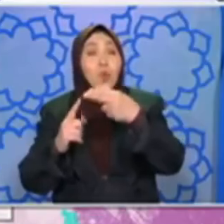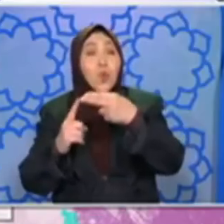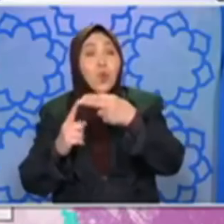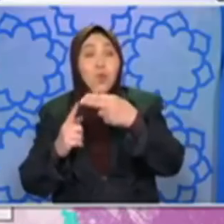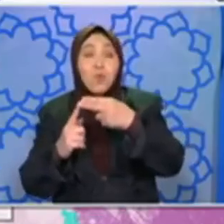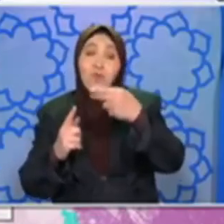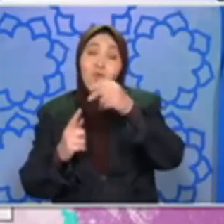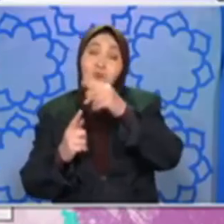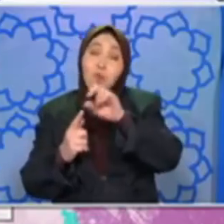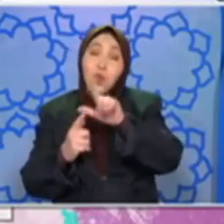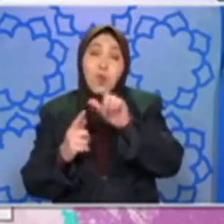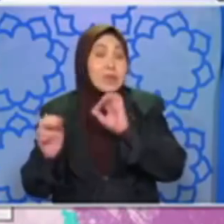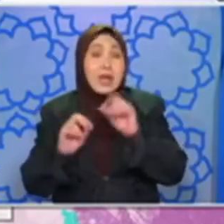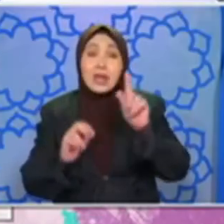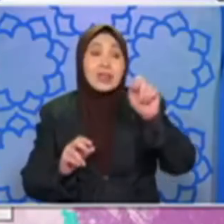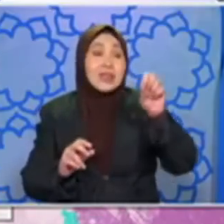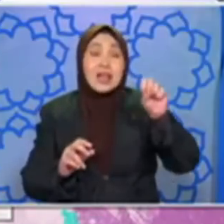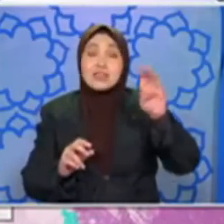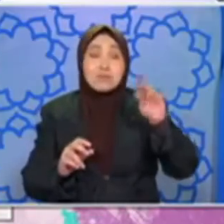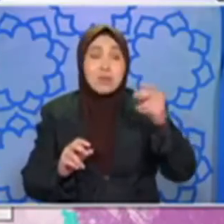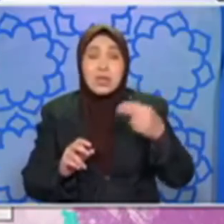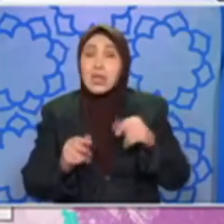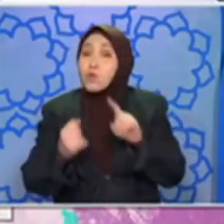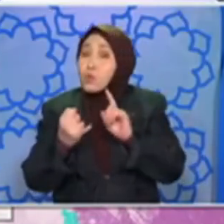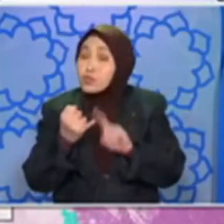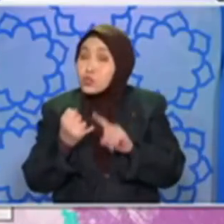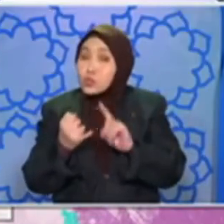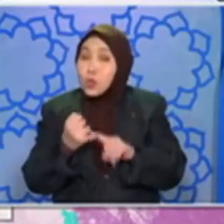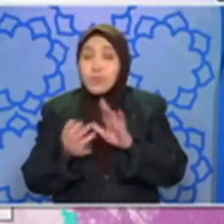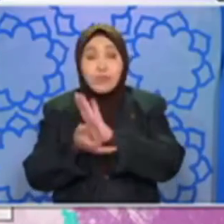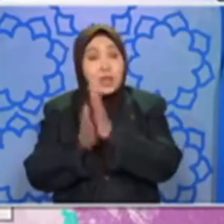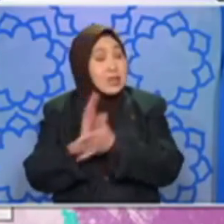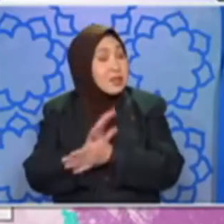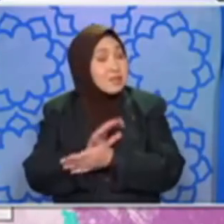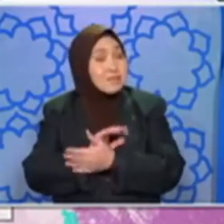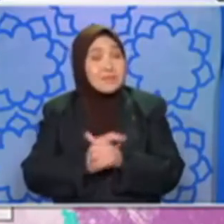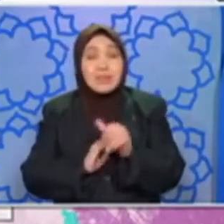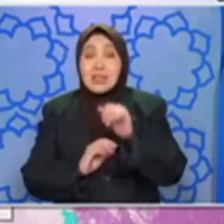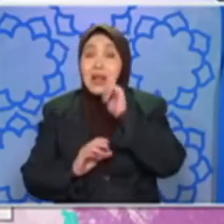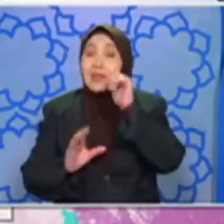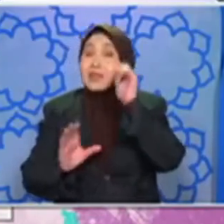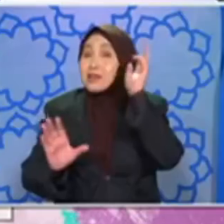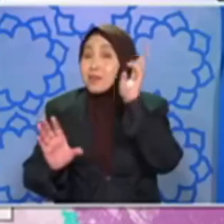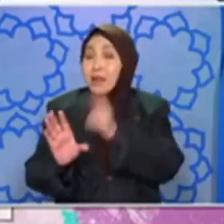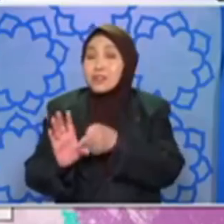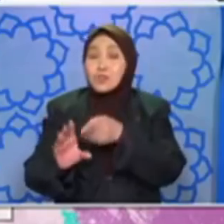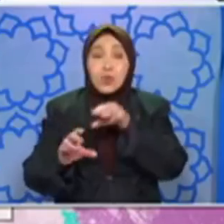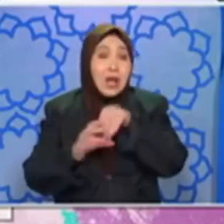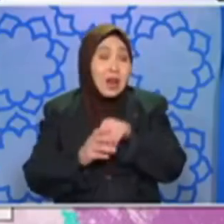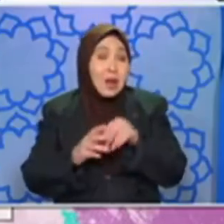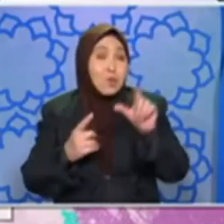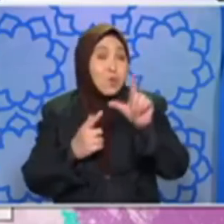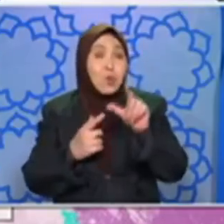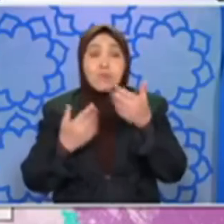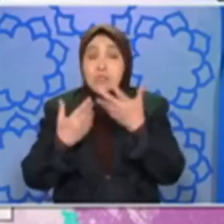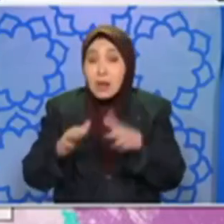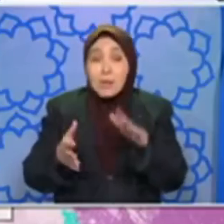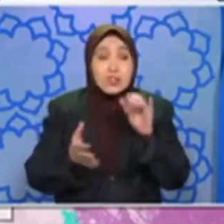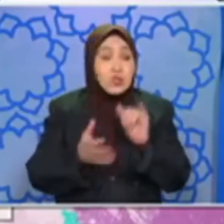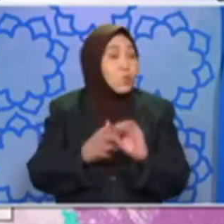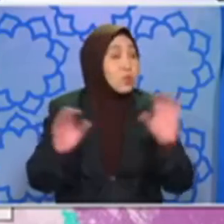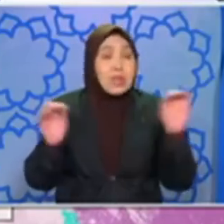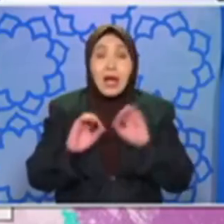tajdid. Kebetulan pula dia di hujung sekali, maka tidak melibatkan masuk ke dalam huruf selepas itu. Tidak